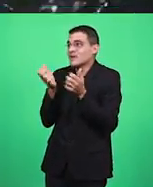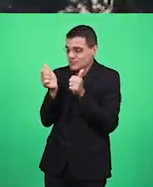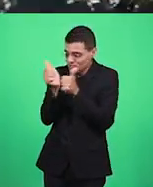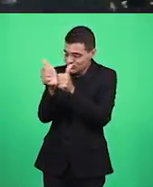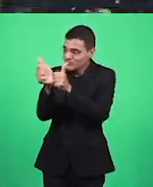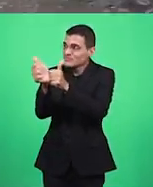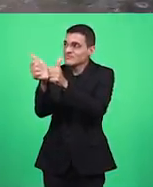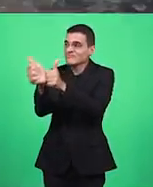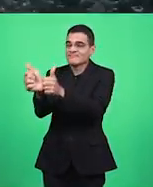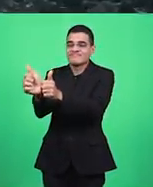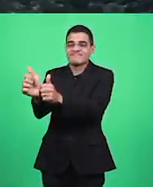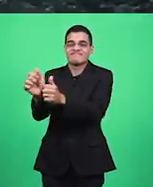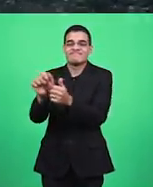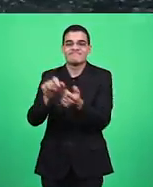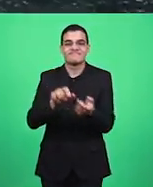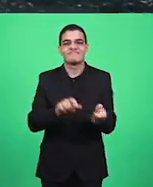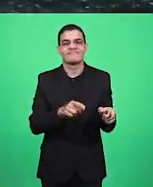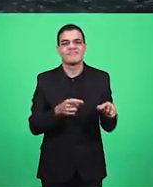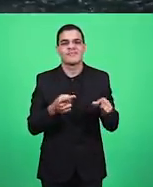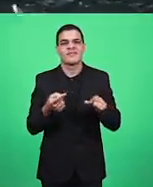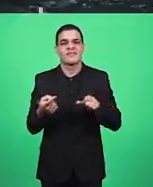в одиночестве.